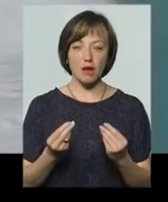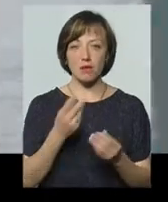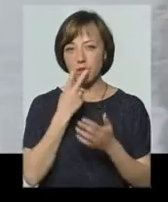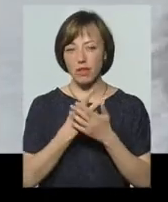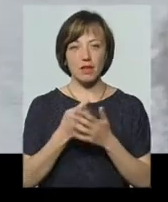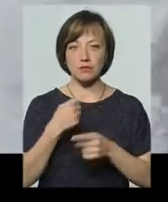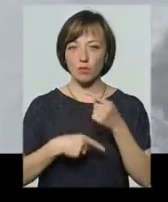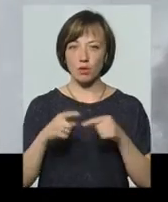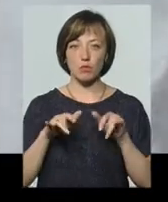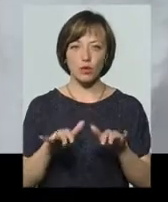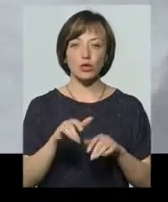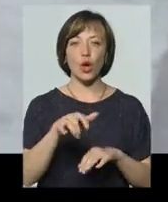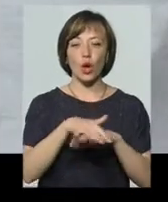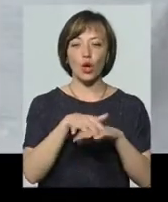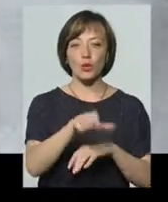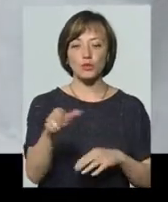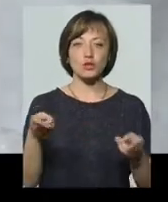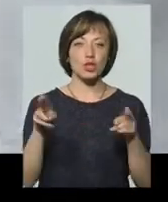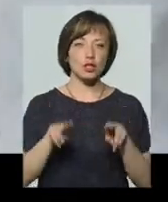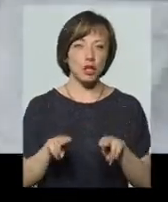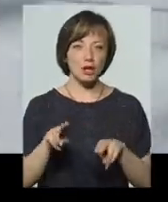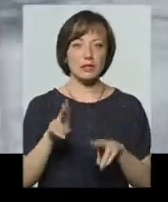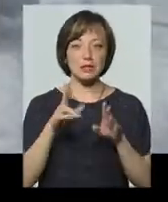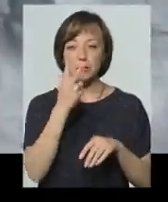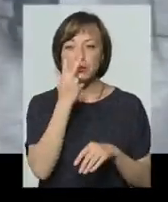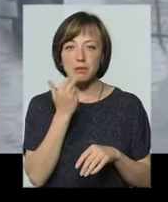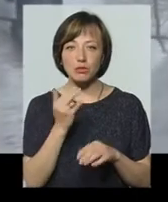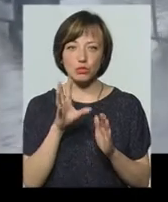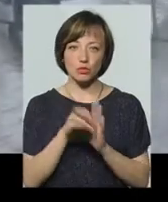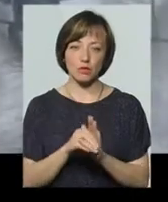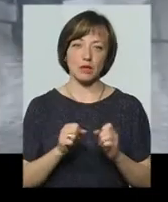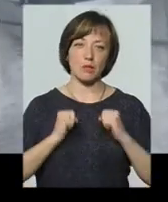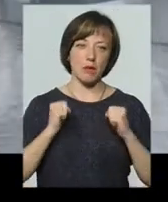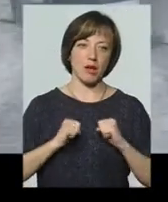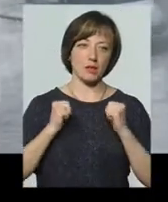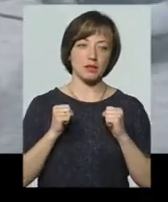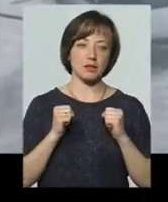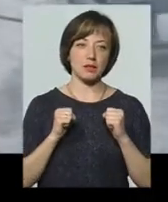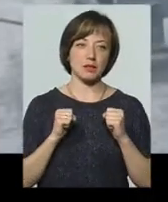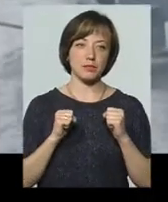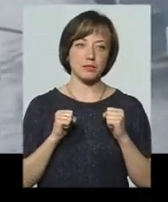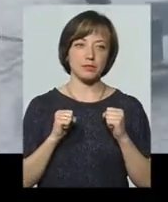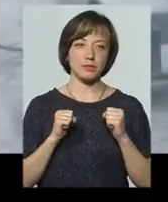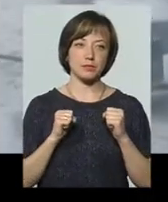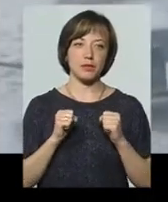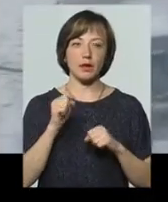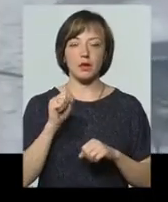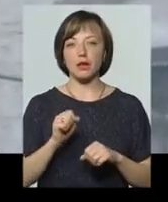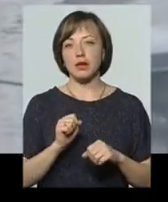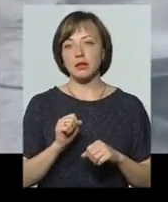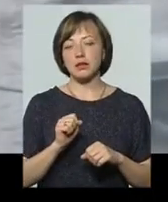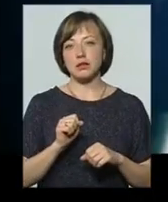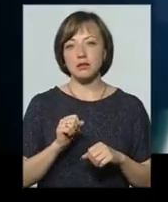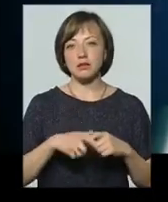незворотність процесів. Людству залишається лише до них пристосовуватись і намагатись хоч якось їх сповільнити.